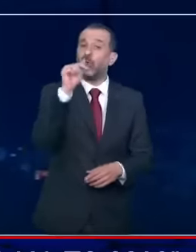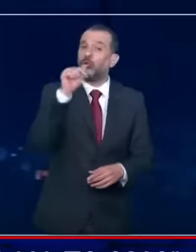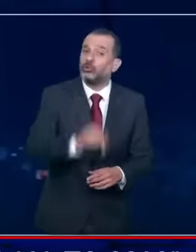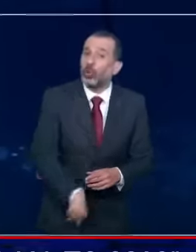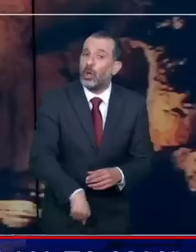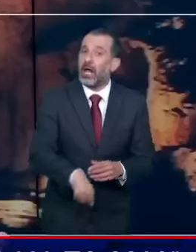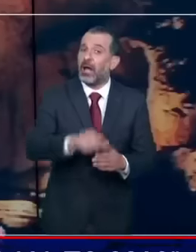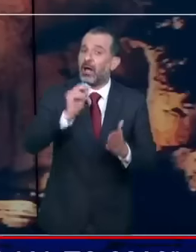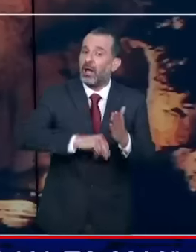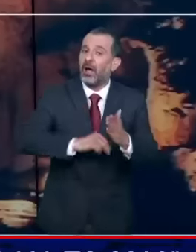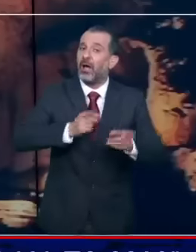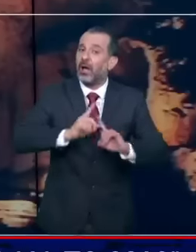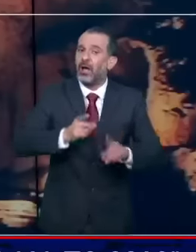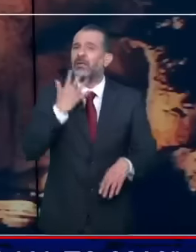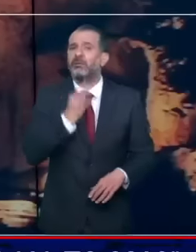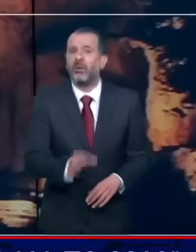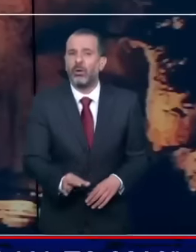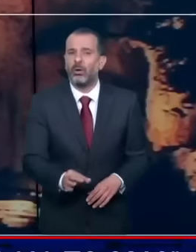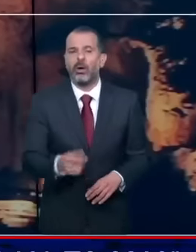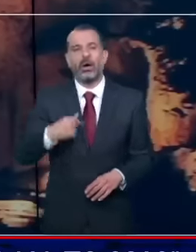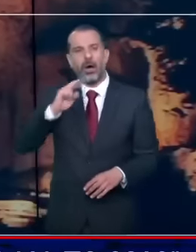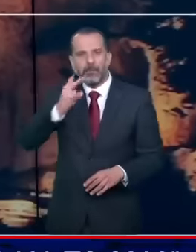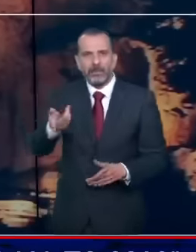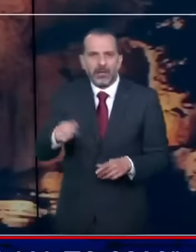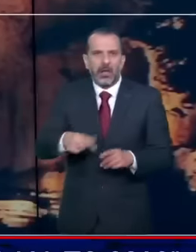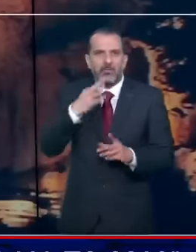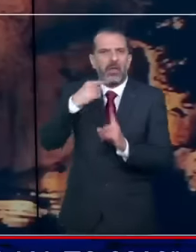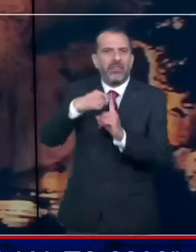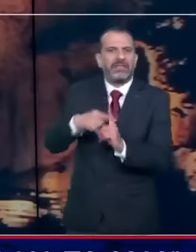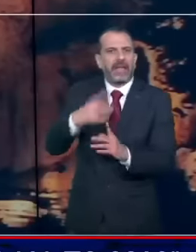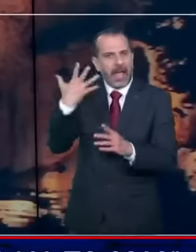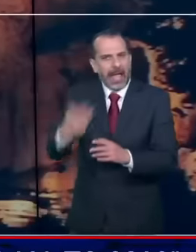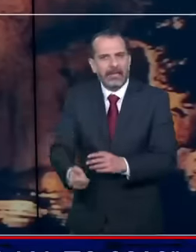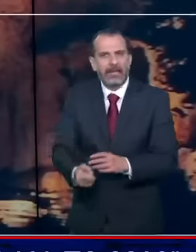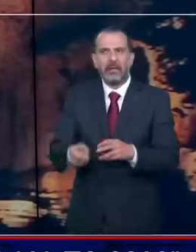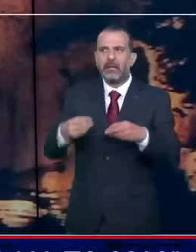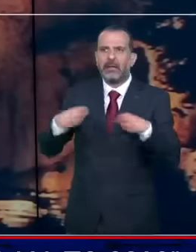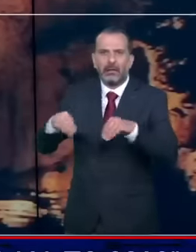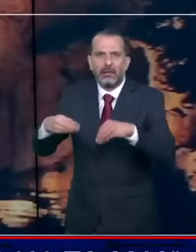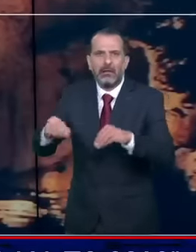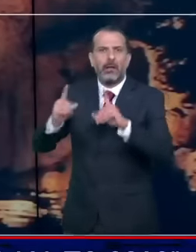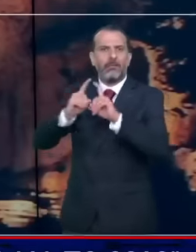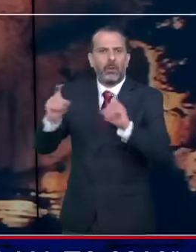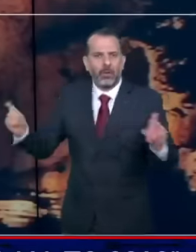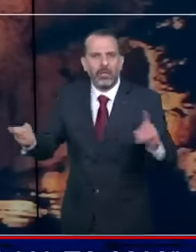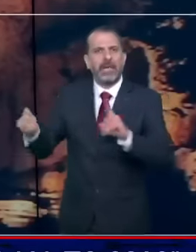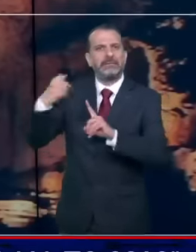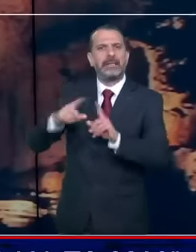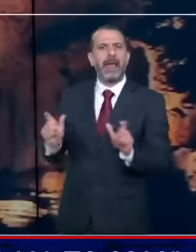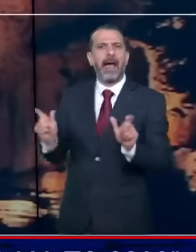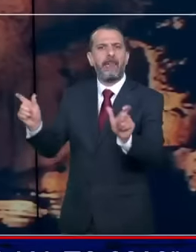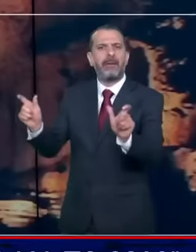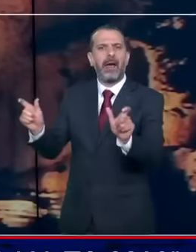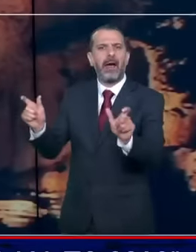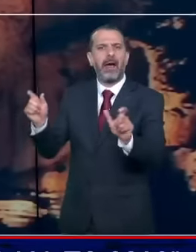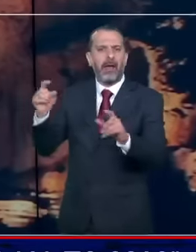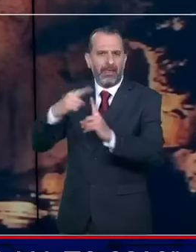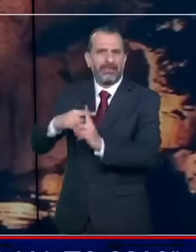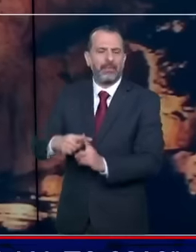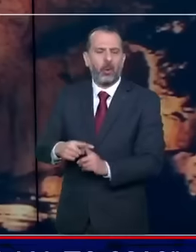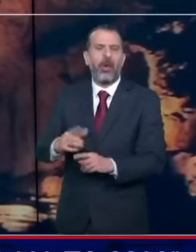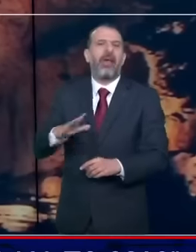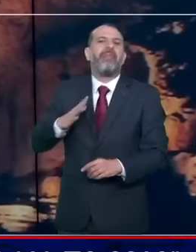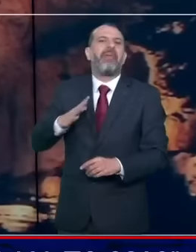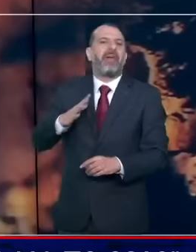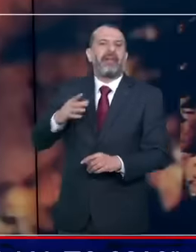μνημόνια αυτά ήταν θετικά για την Ελλάδα. Και για, και για τα προϊόντα μας και για την άμυνά μας ήταν θετικά. Απλά δεν ήθελε η Νέα Δημοκρατία